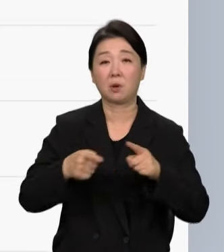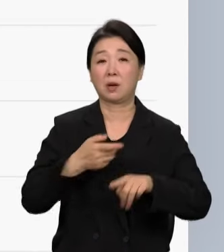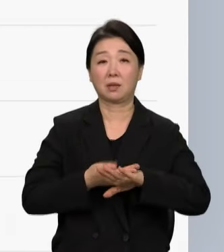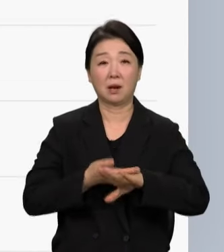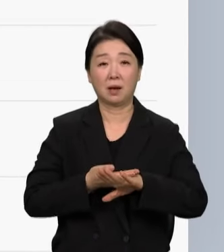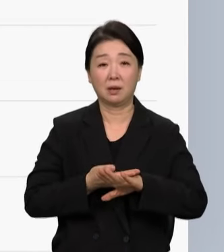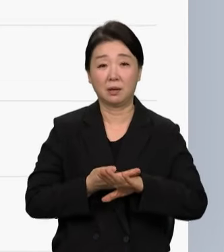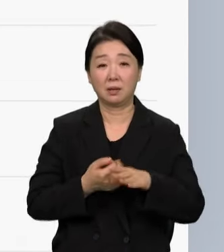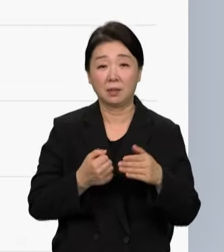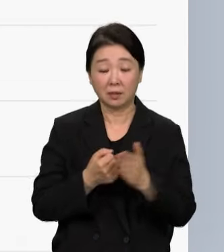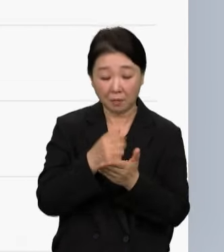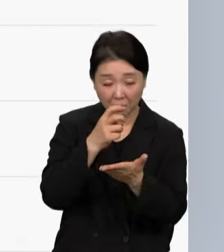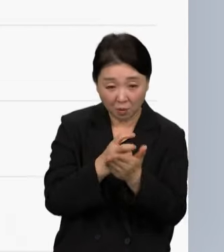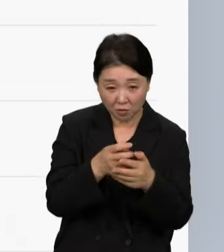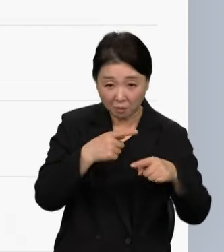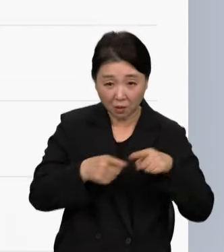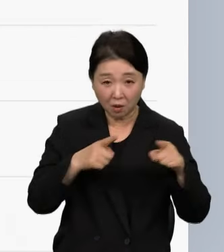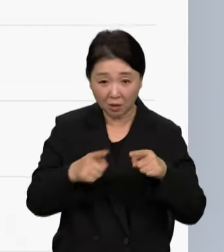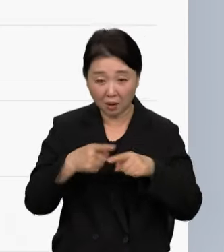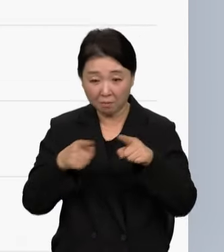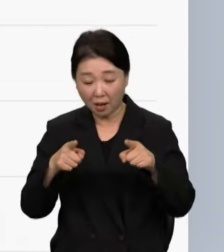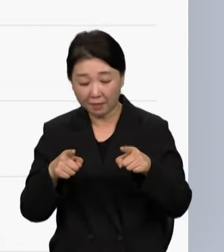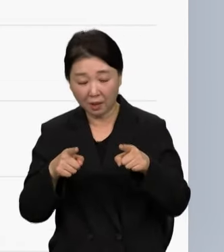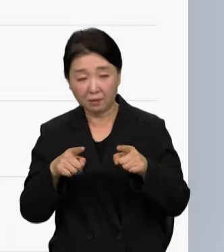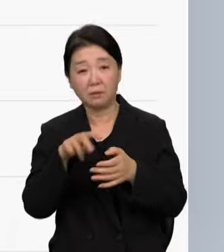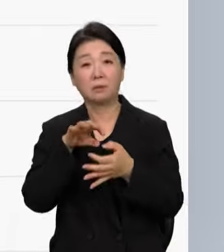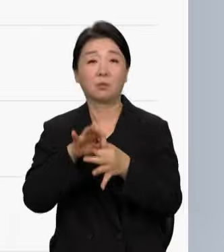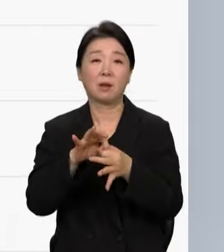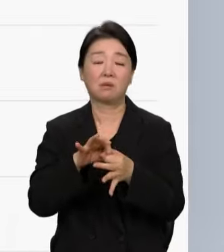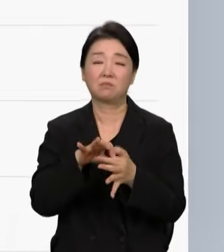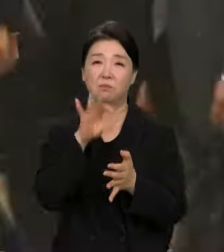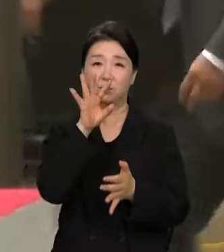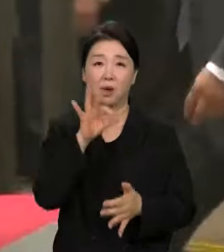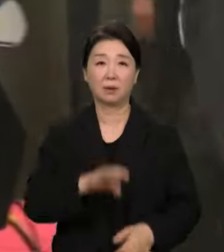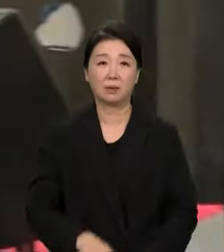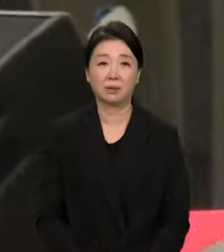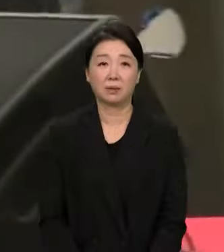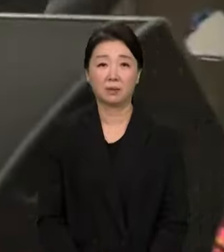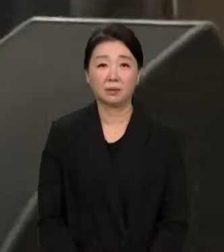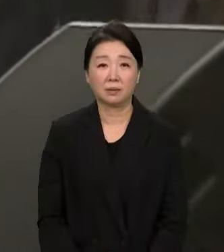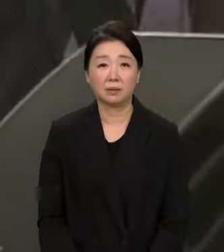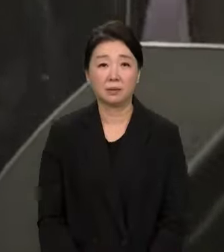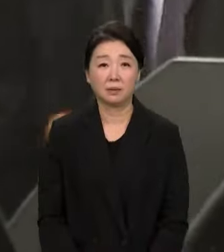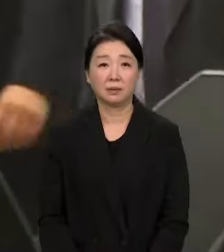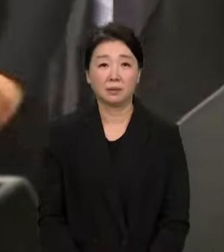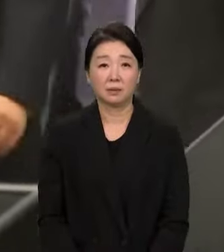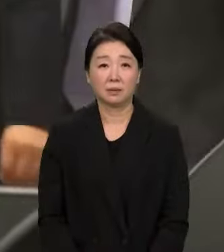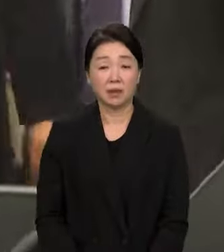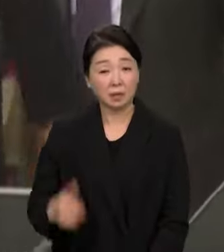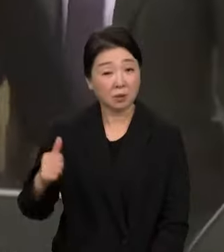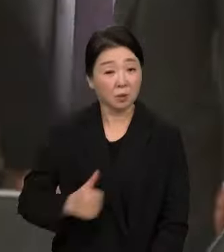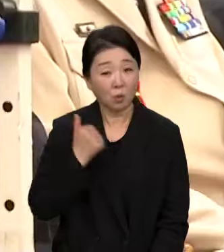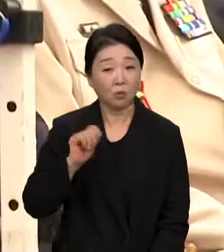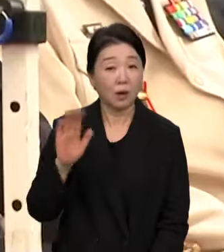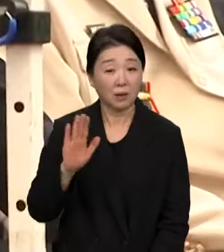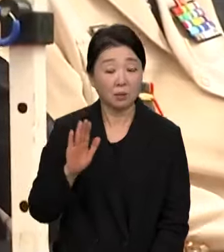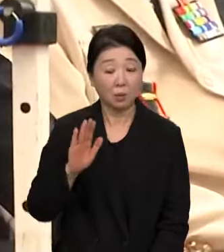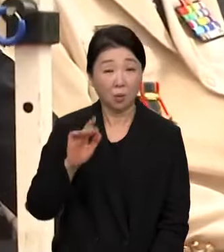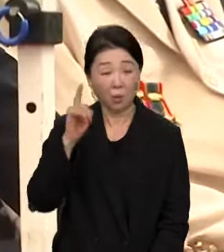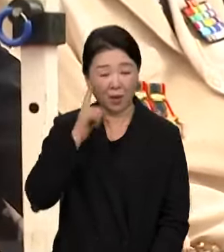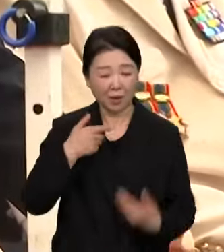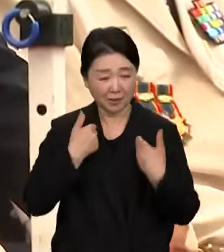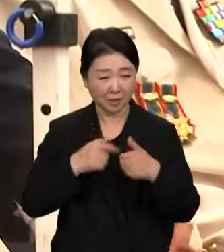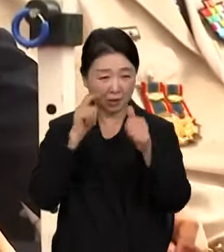있다며 법률적 평가나 판단의 영으로 볼 수는 없다고 했습니다 가 아니라 차분한 지은